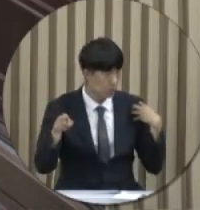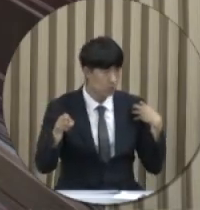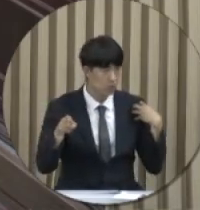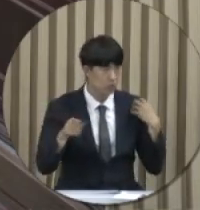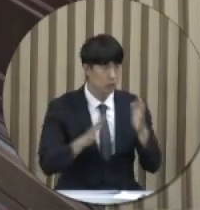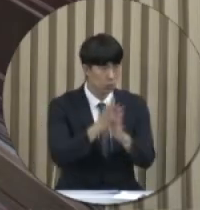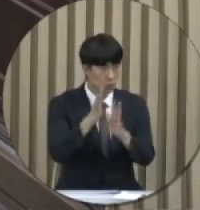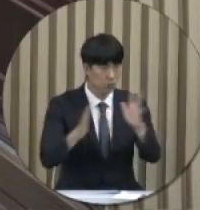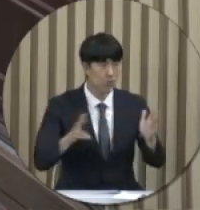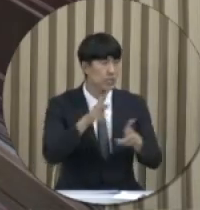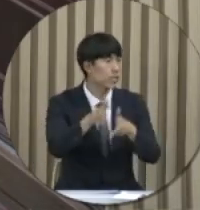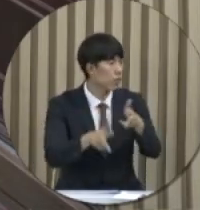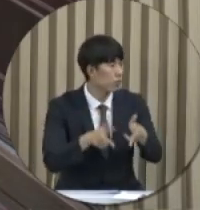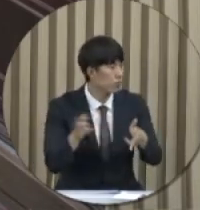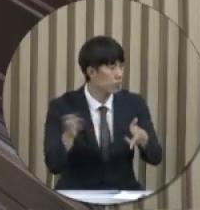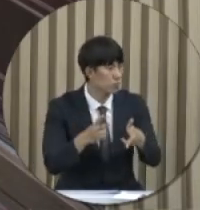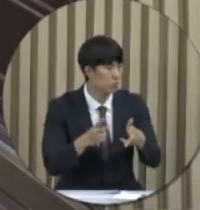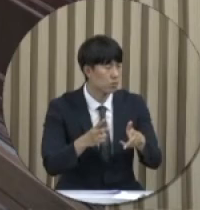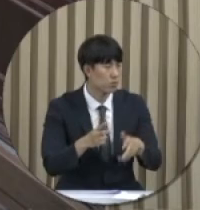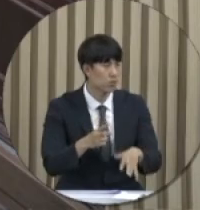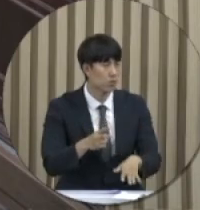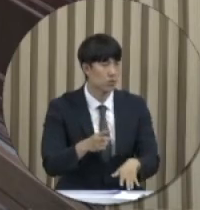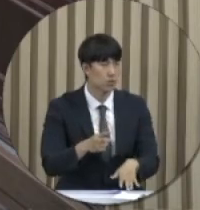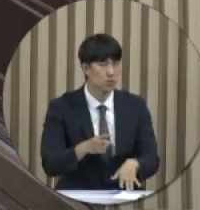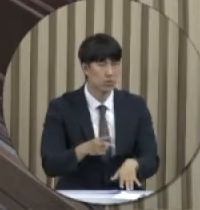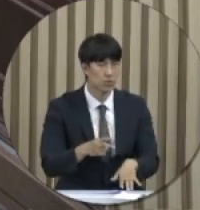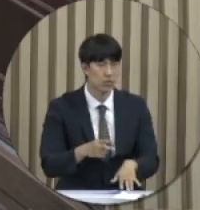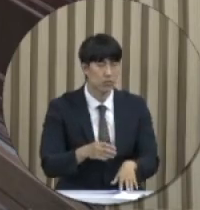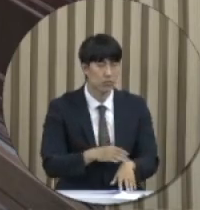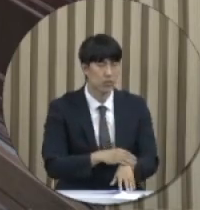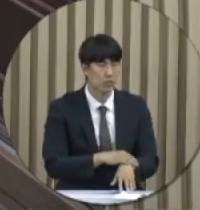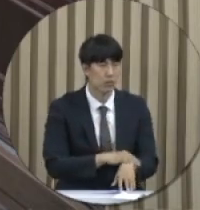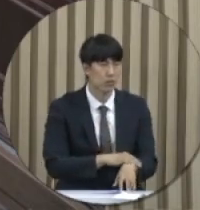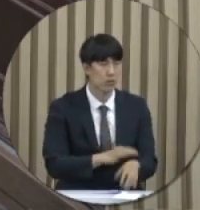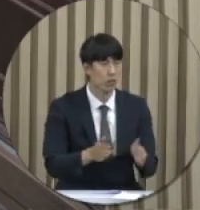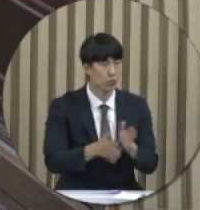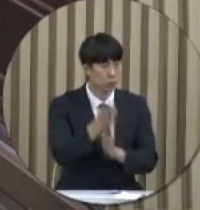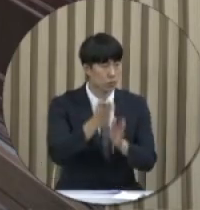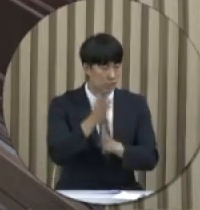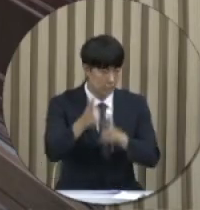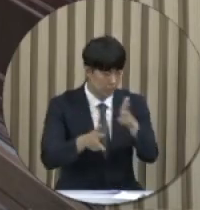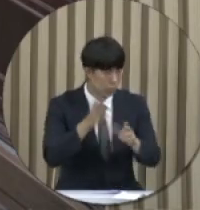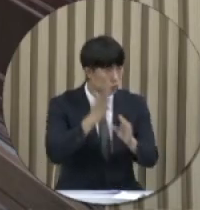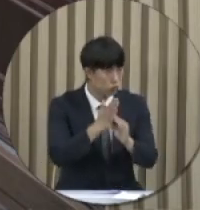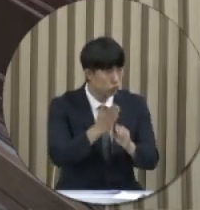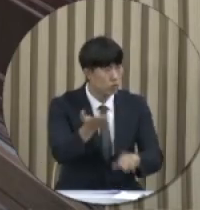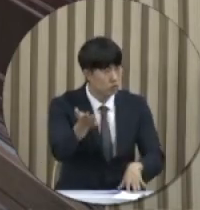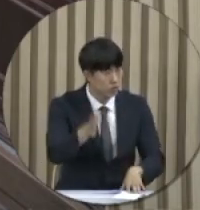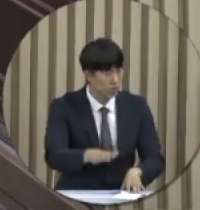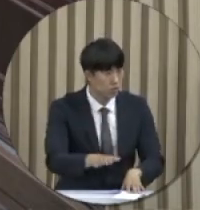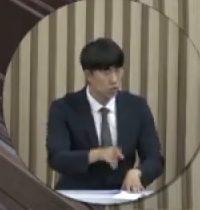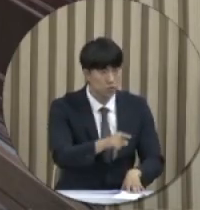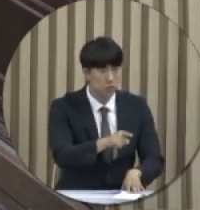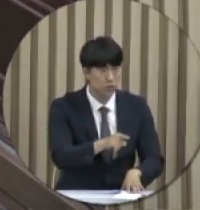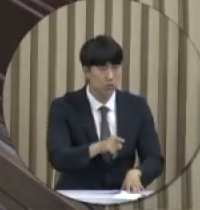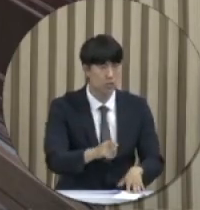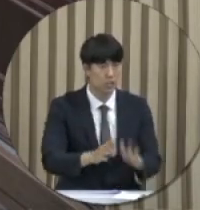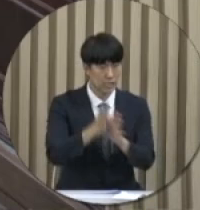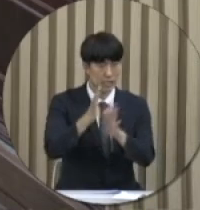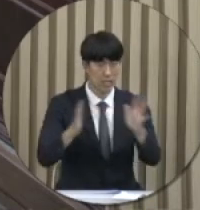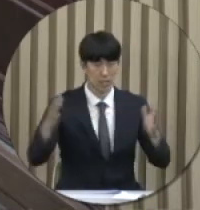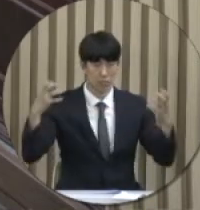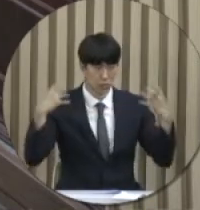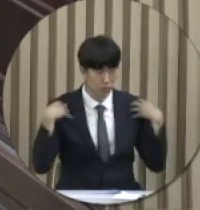녹지화 사업이라든지 그 다음에 산림 녹화 사업, 그 다음에 이런 도시숲 사업을 하고 있는데 산림청 예산으로